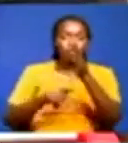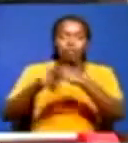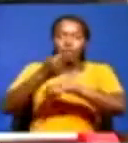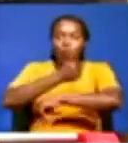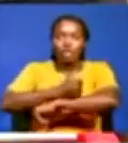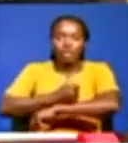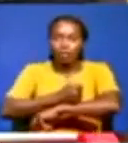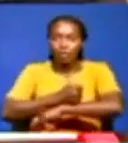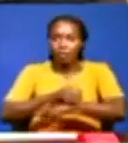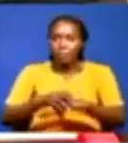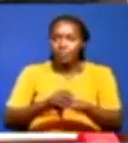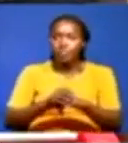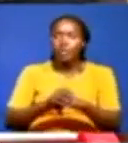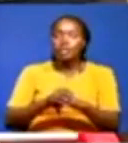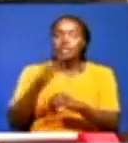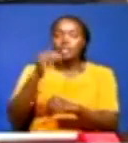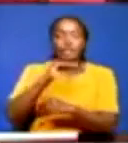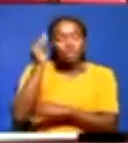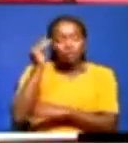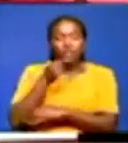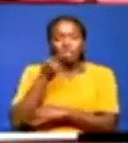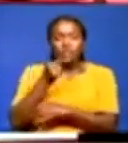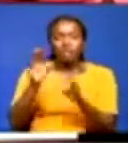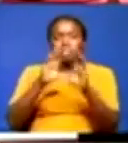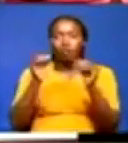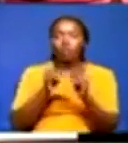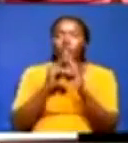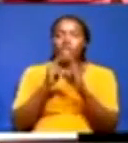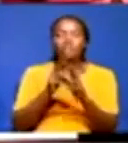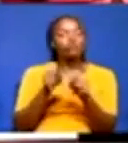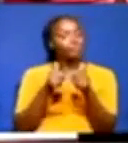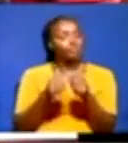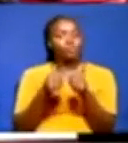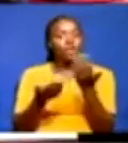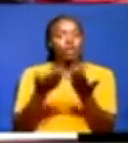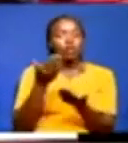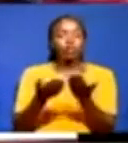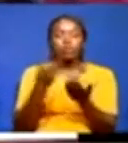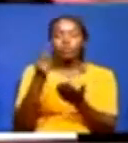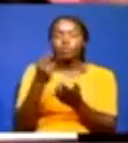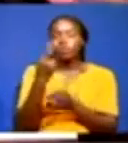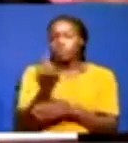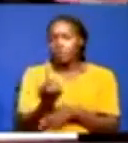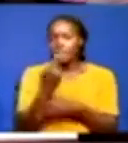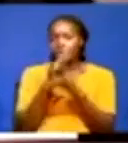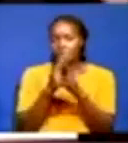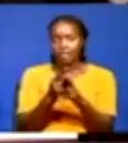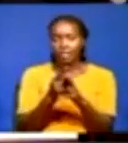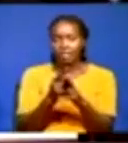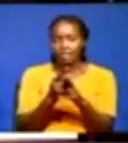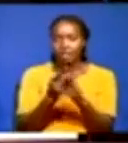Waziri wa elimu Ezekiel Machogu amesema matokeo ya jumla ni ya kuvutia yakilinganishwa na matokeo ya mwaka 2021,